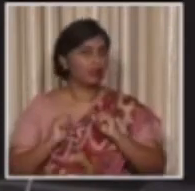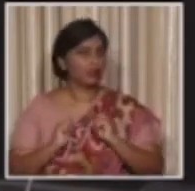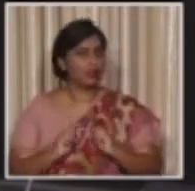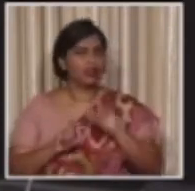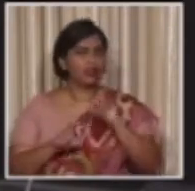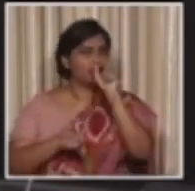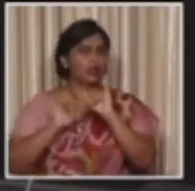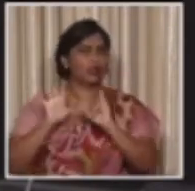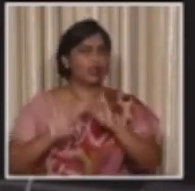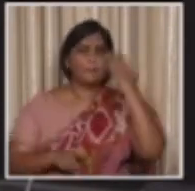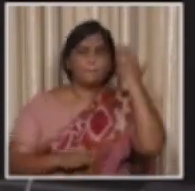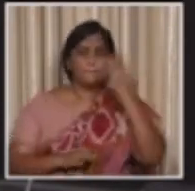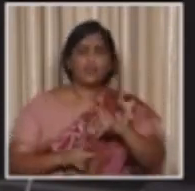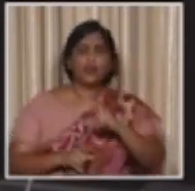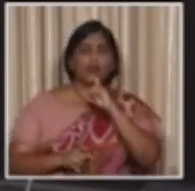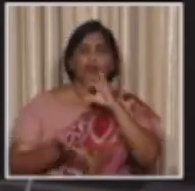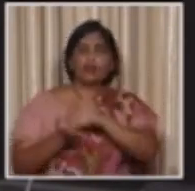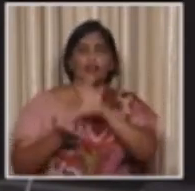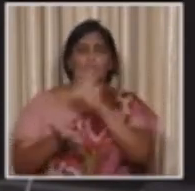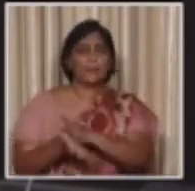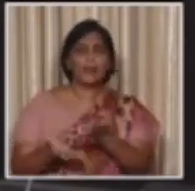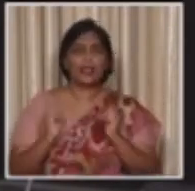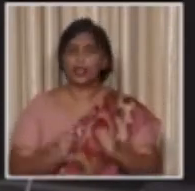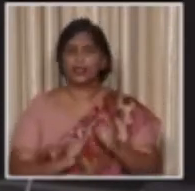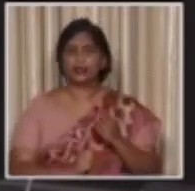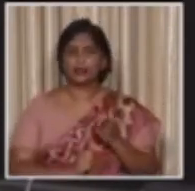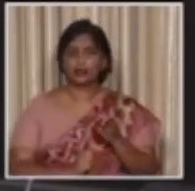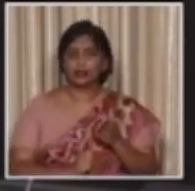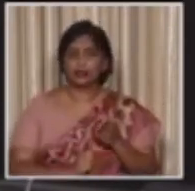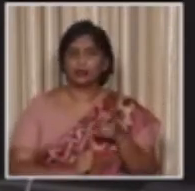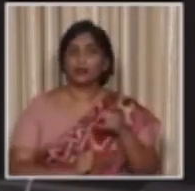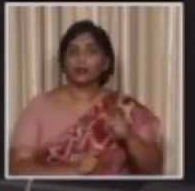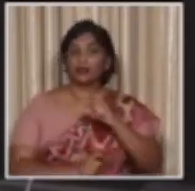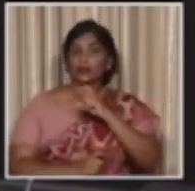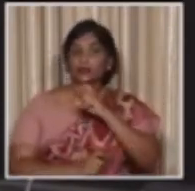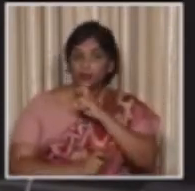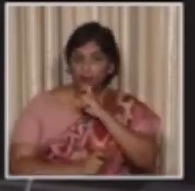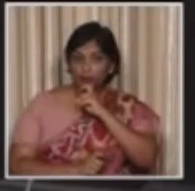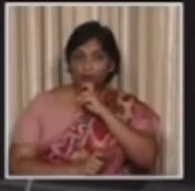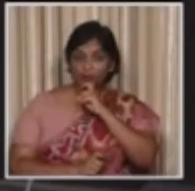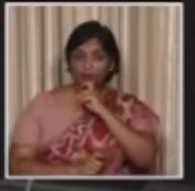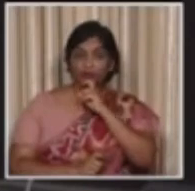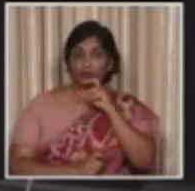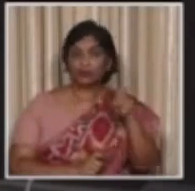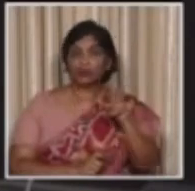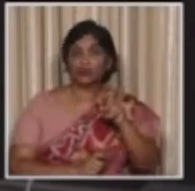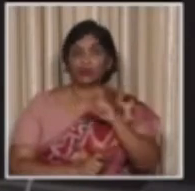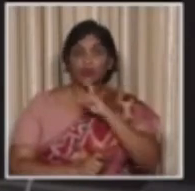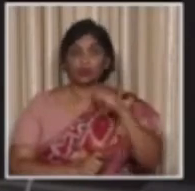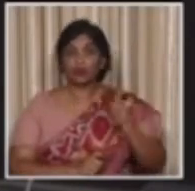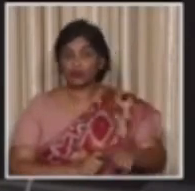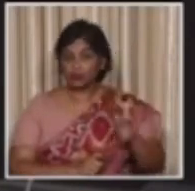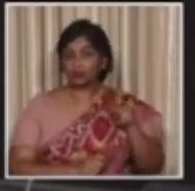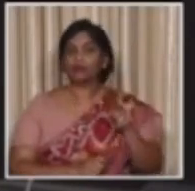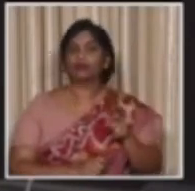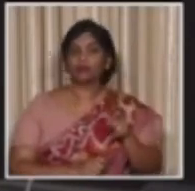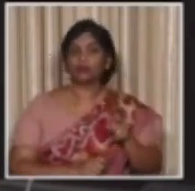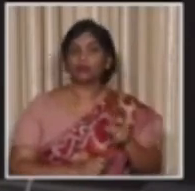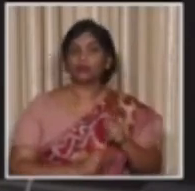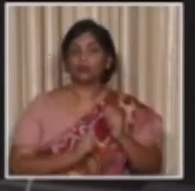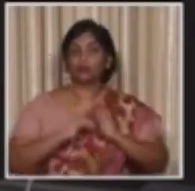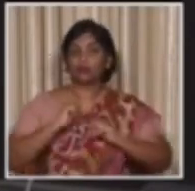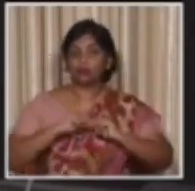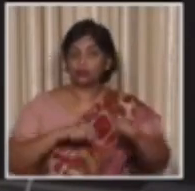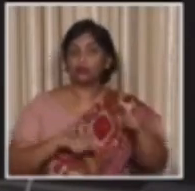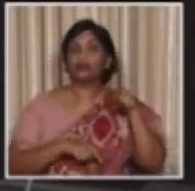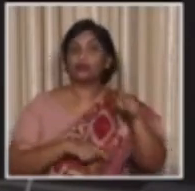6 දෙනෙක් මැරිච්ච එකට නඩු දැම්මේ කියලා ඒ අධිකරණ නිලධාරියා ඒ නඩුකාරවරයා විසින් මේක ක්‍රියාත්මක